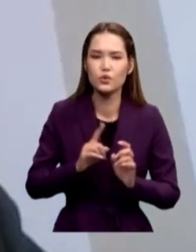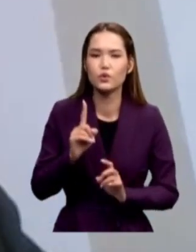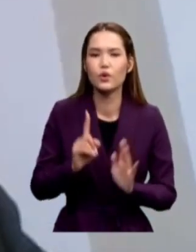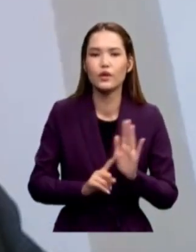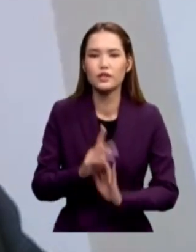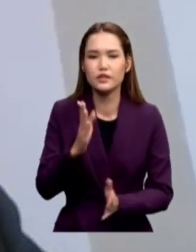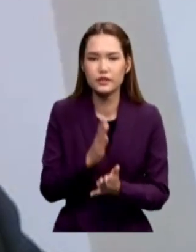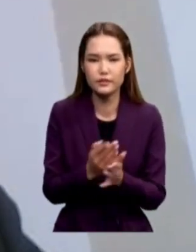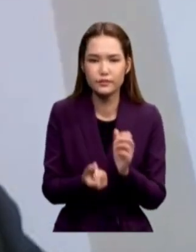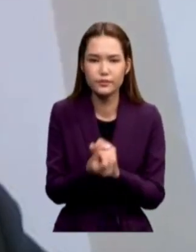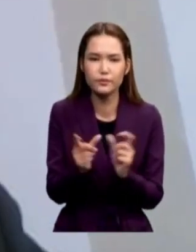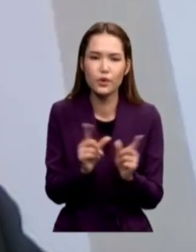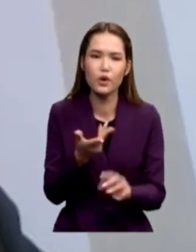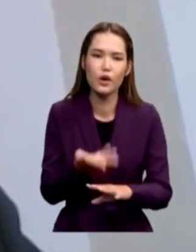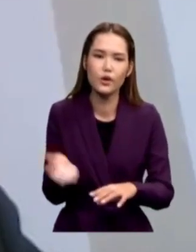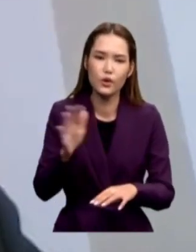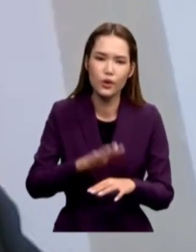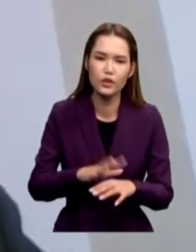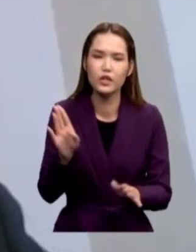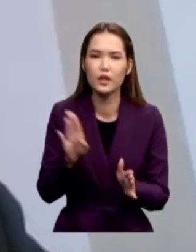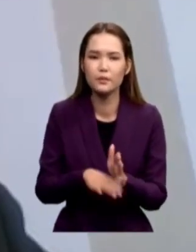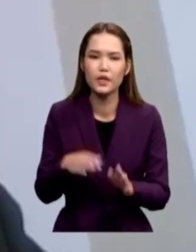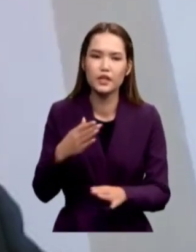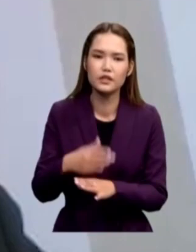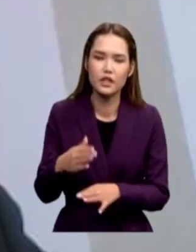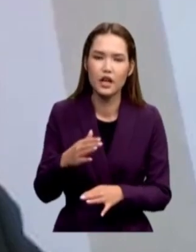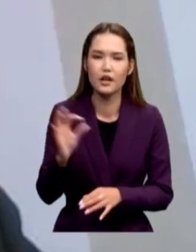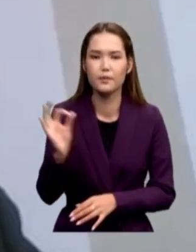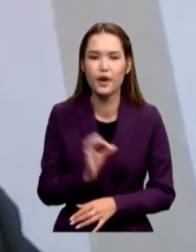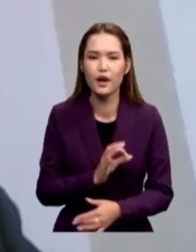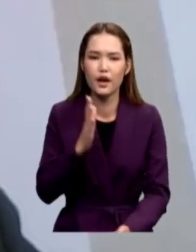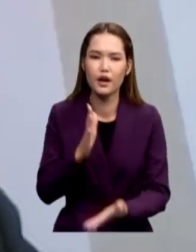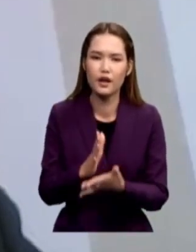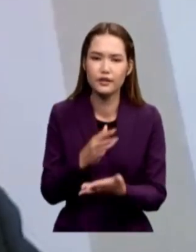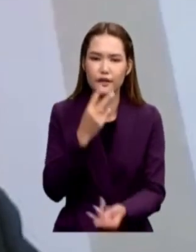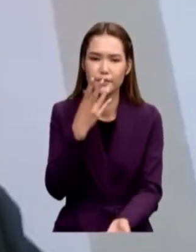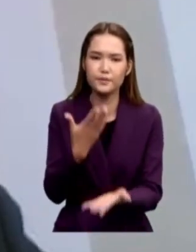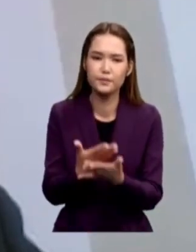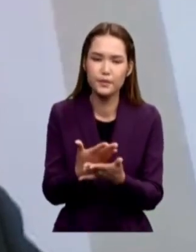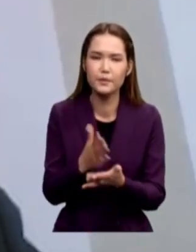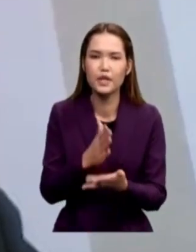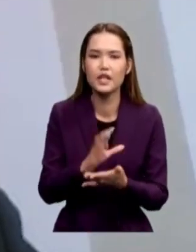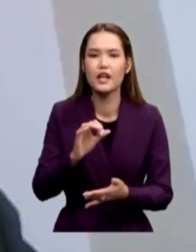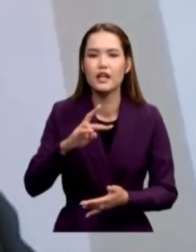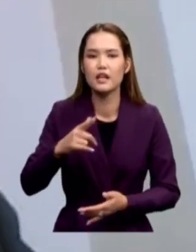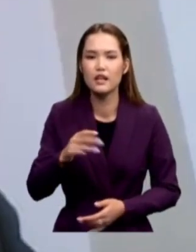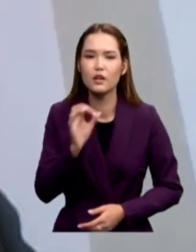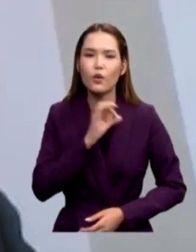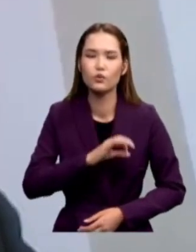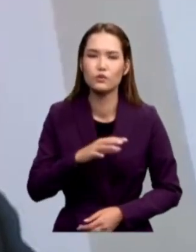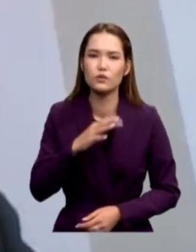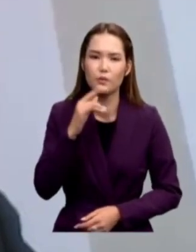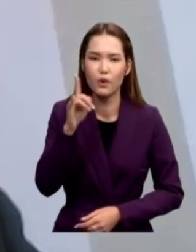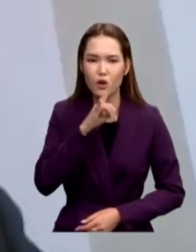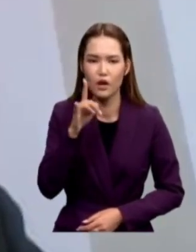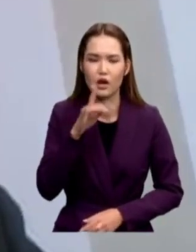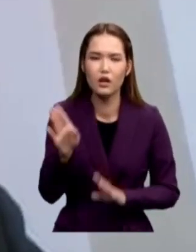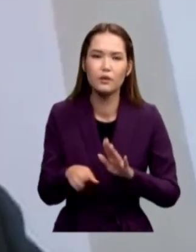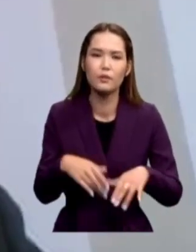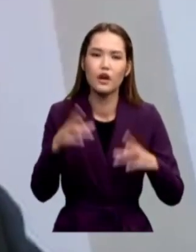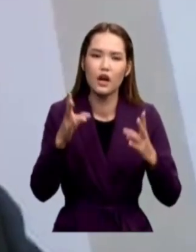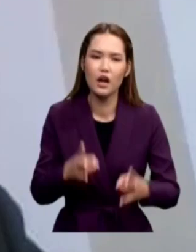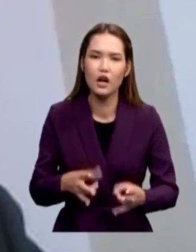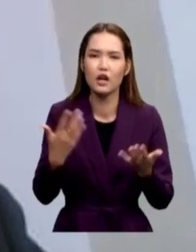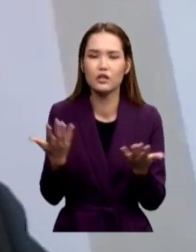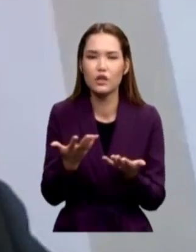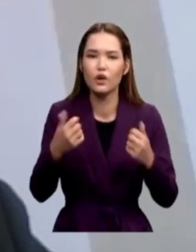Казмунайгазу не составит сложности взять кредит у других банков, к примеру, на ту же модернизацию МАЭК. И, наконец, кто потерял деньги после аварии? Крупнейшие